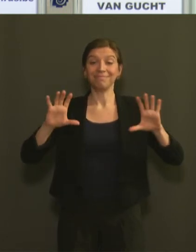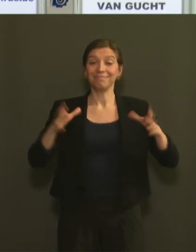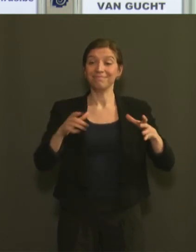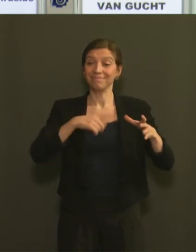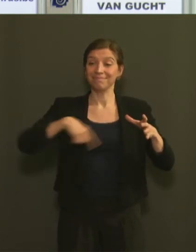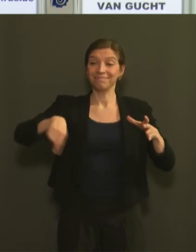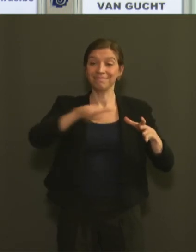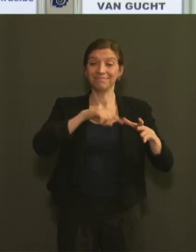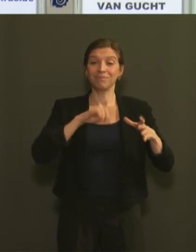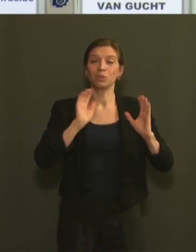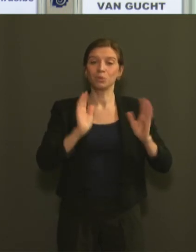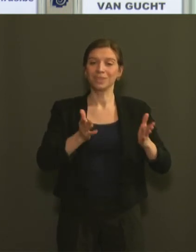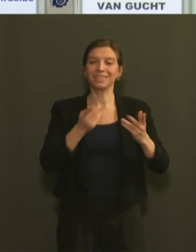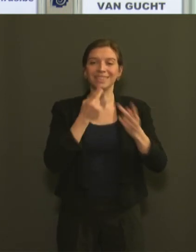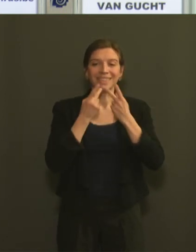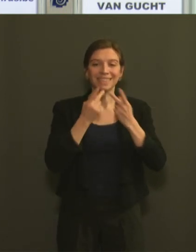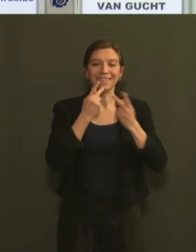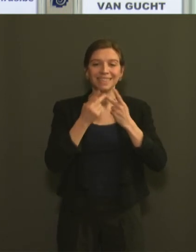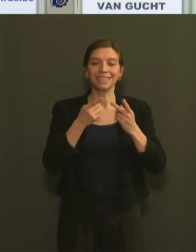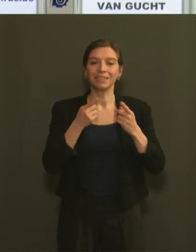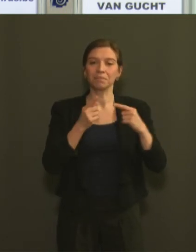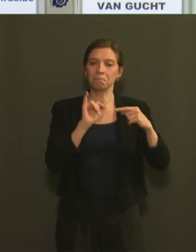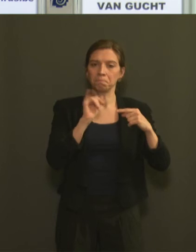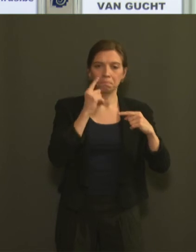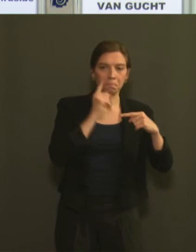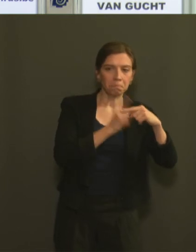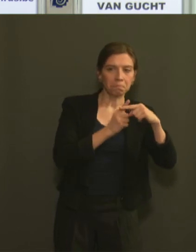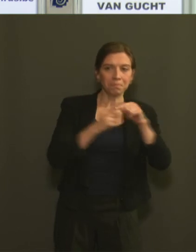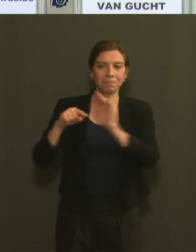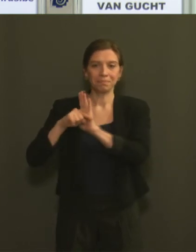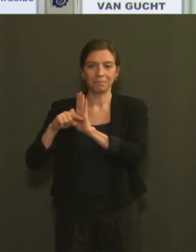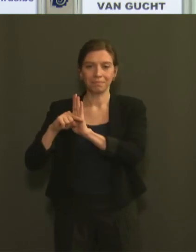comme un arc cent pendant qu'une stricte et guise